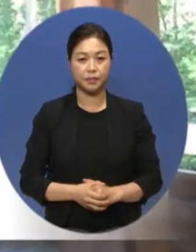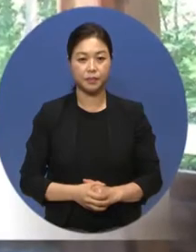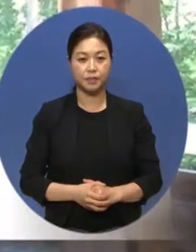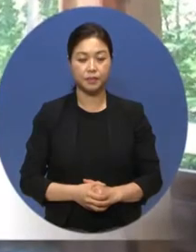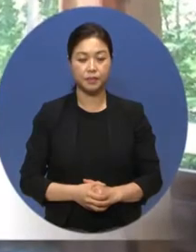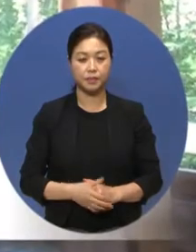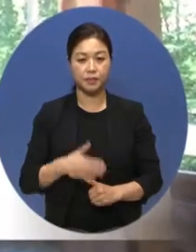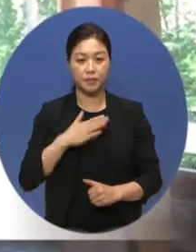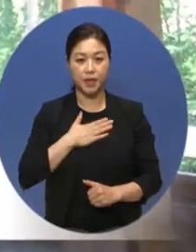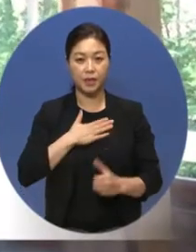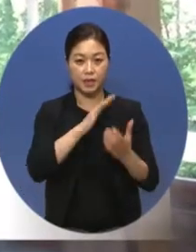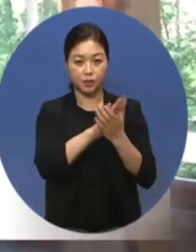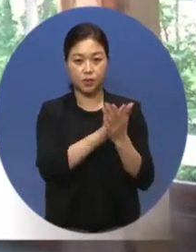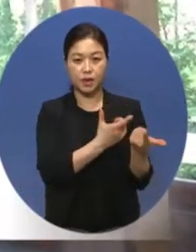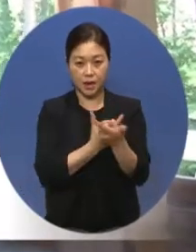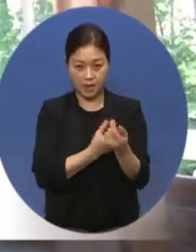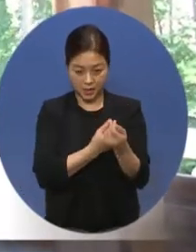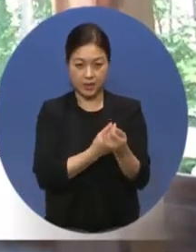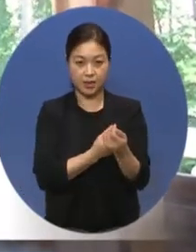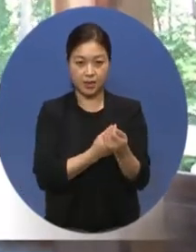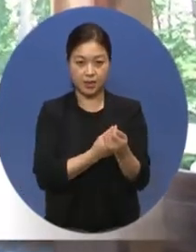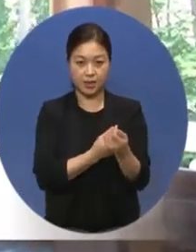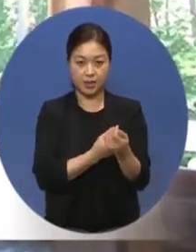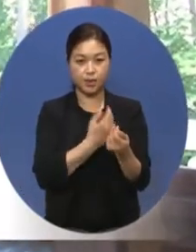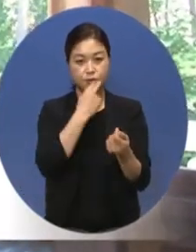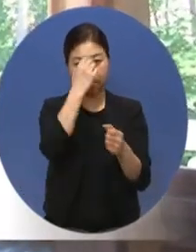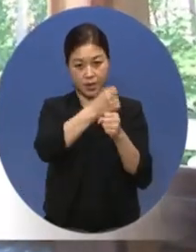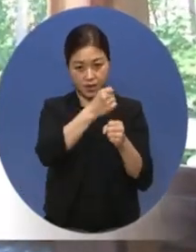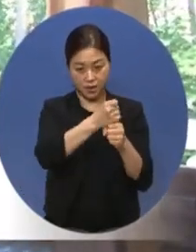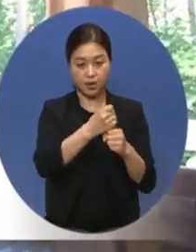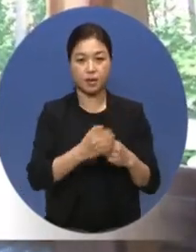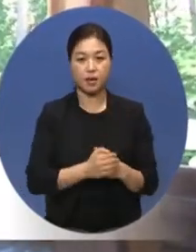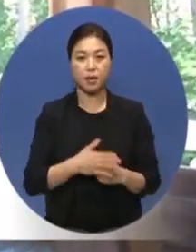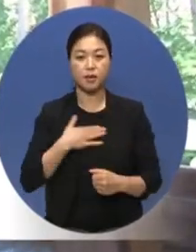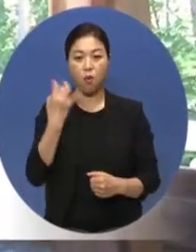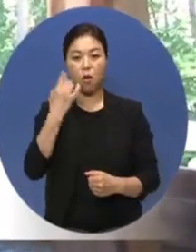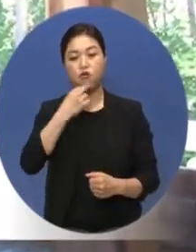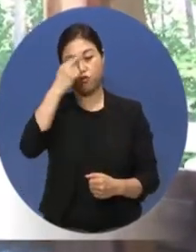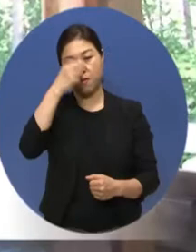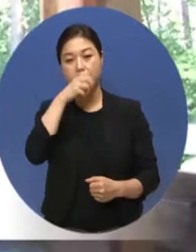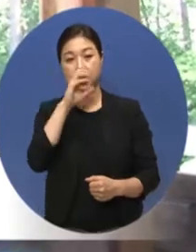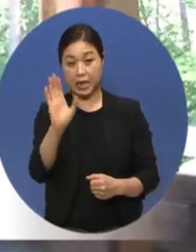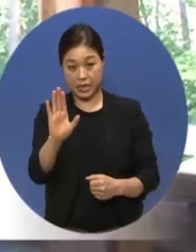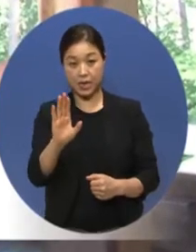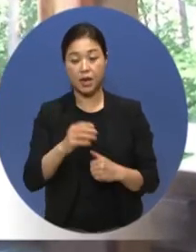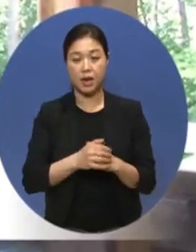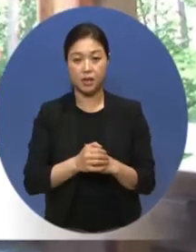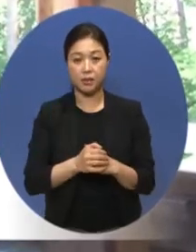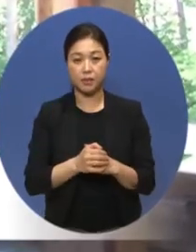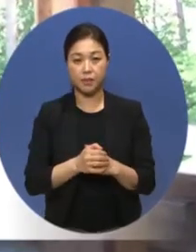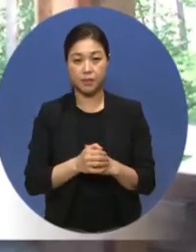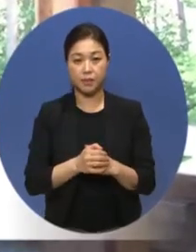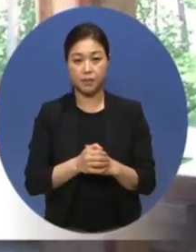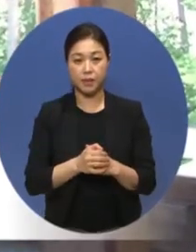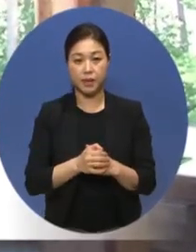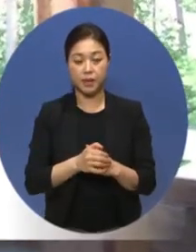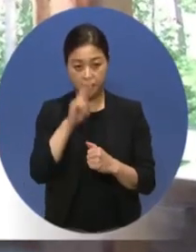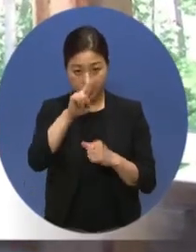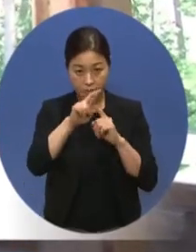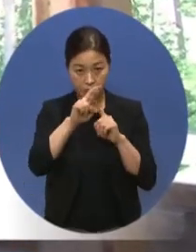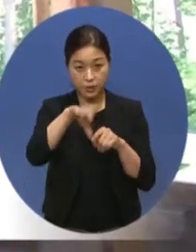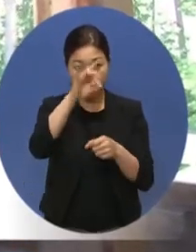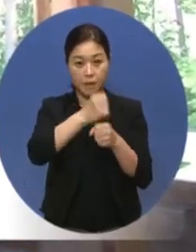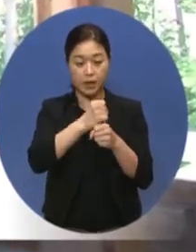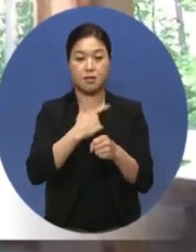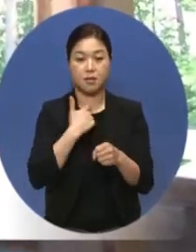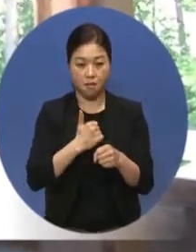그냥 친구랑 그리고 저도 그냥 전 술을 안 마셔요. 하지만 이렇게 혼자 한번 만들었어요.